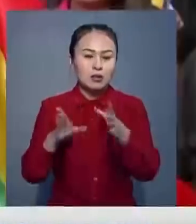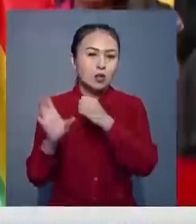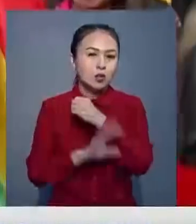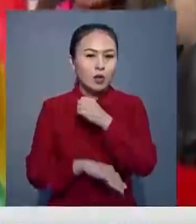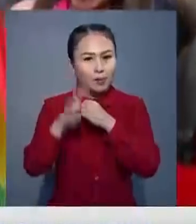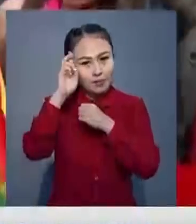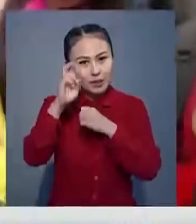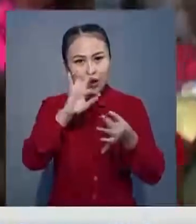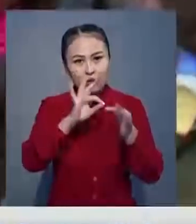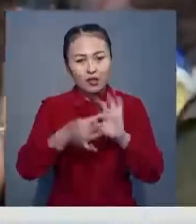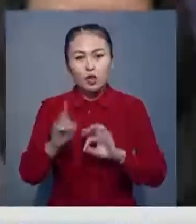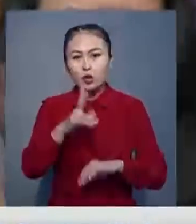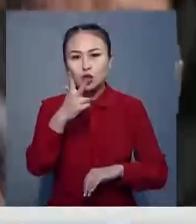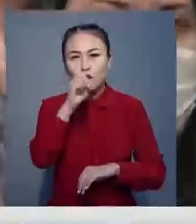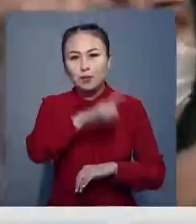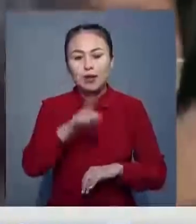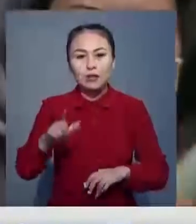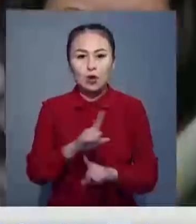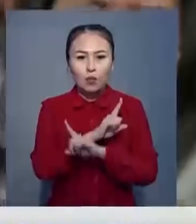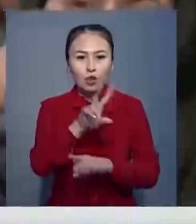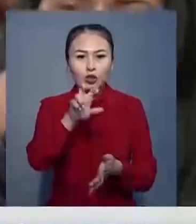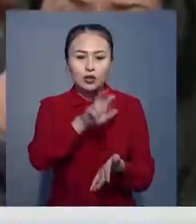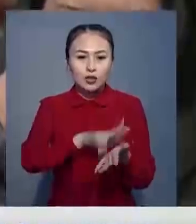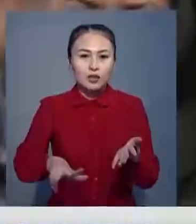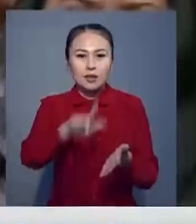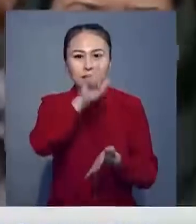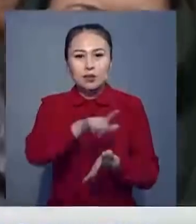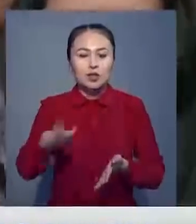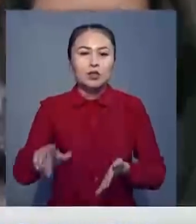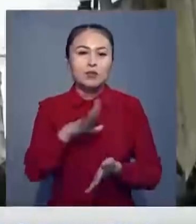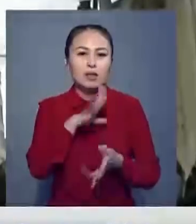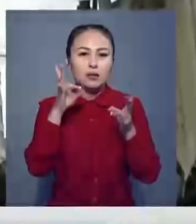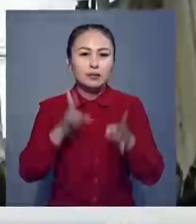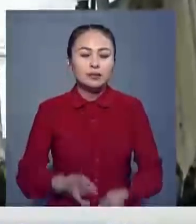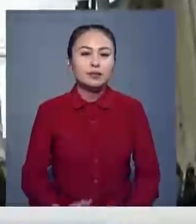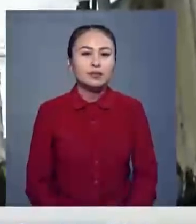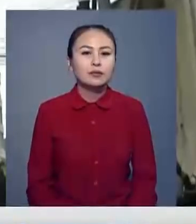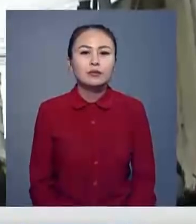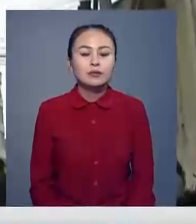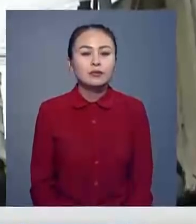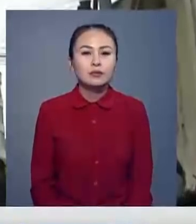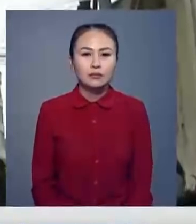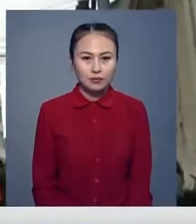басталды. Соңғы мәліметке қарағанда 3 адам қаза тауып, 380 адам жарақат алған.